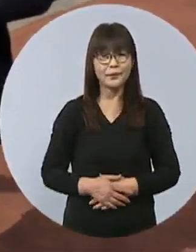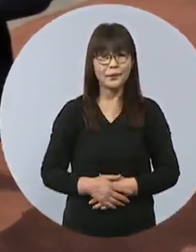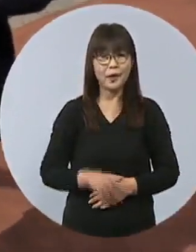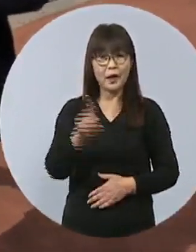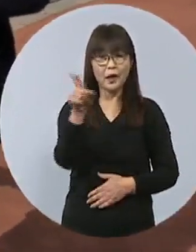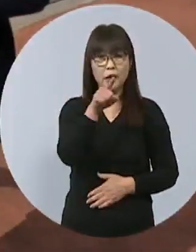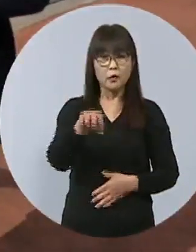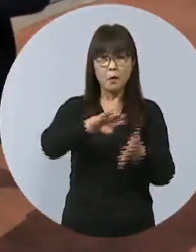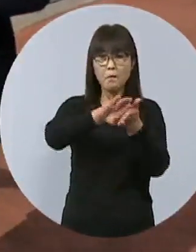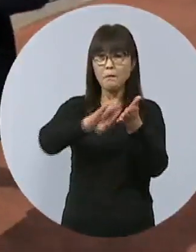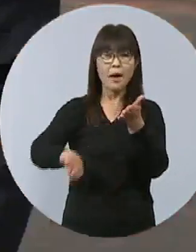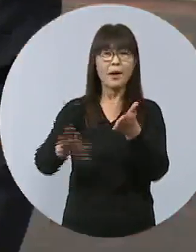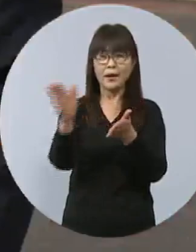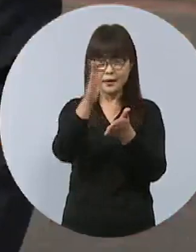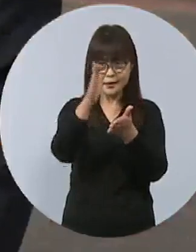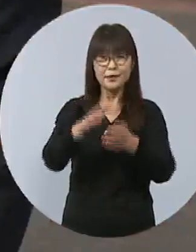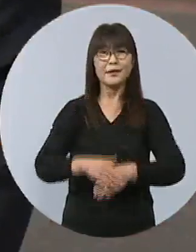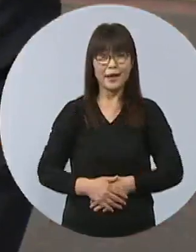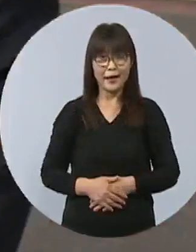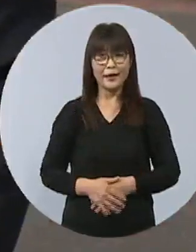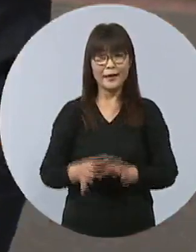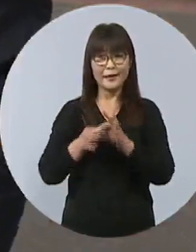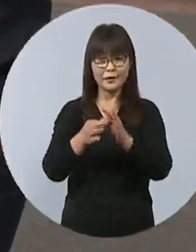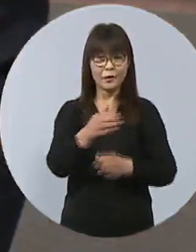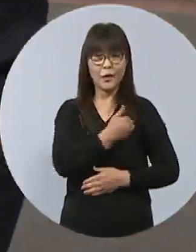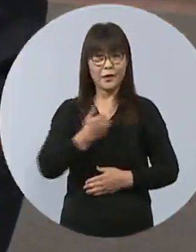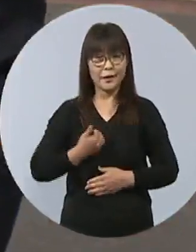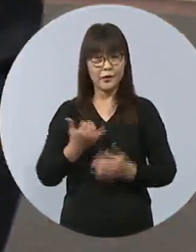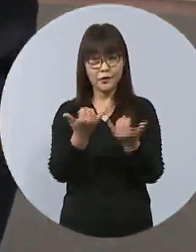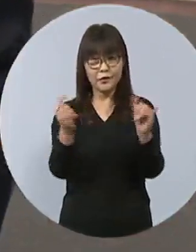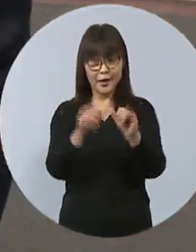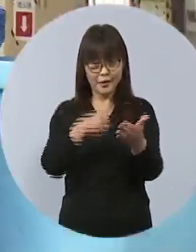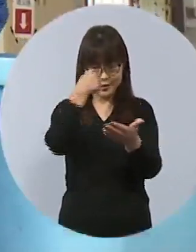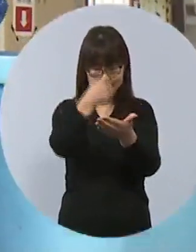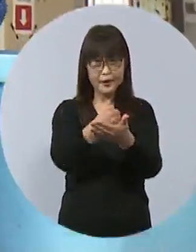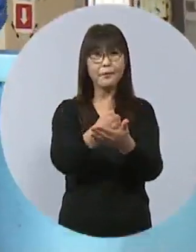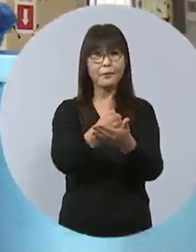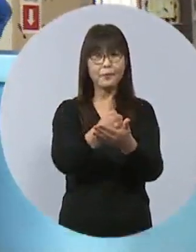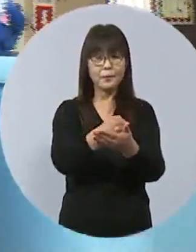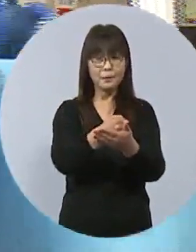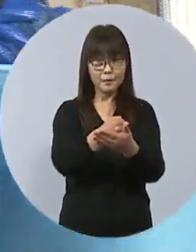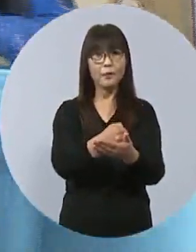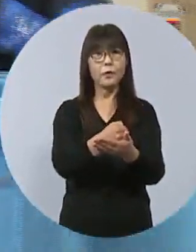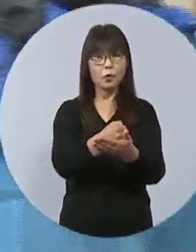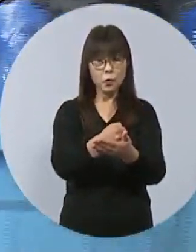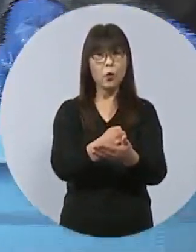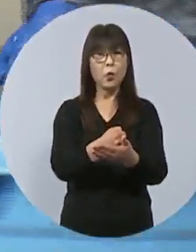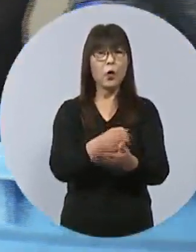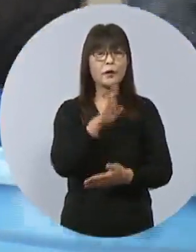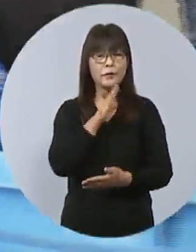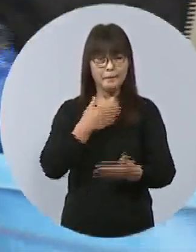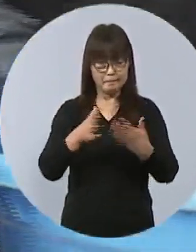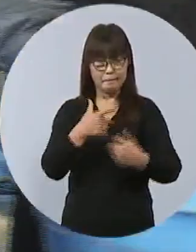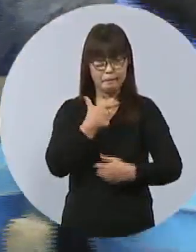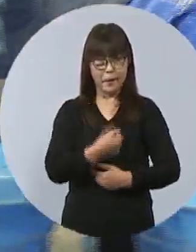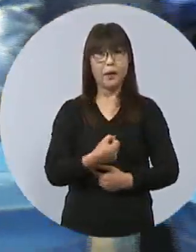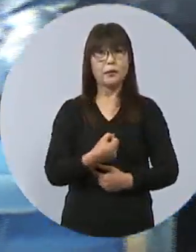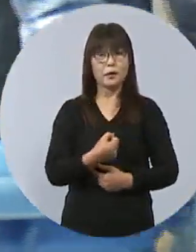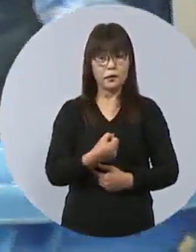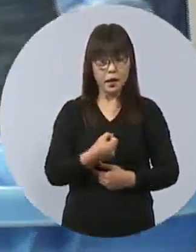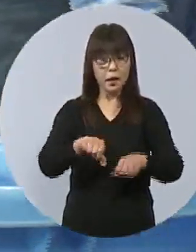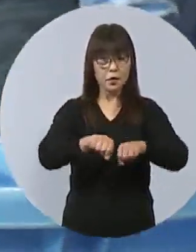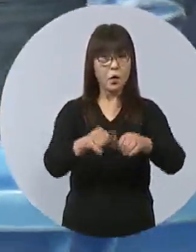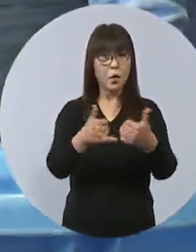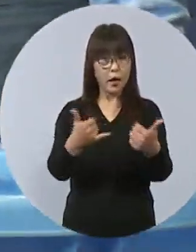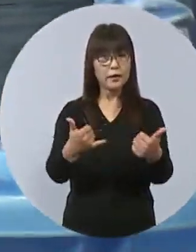人、まあ、取りこぼさない、それであと持続可能な社会の実現というのをあのちょっとまあ体現したくて、でその部分で障害者の方もや